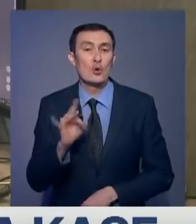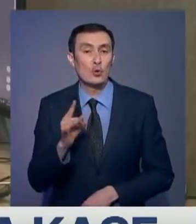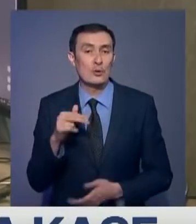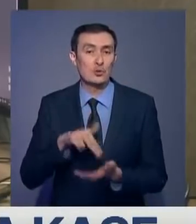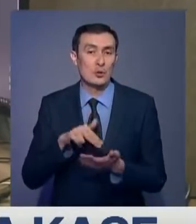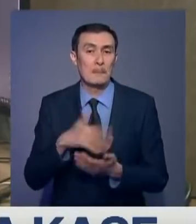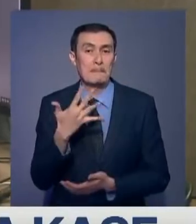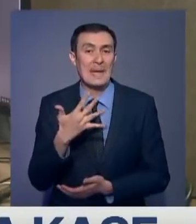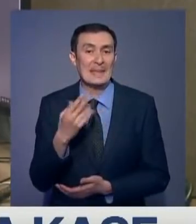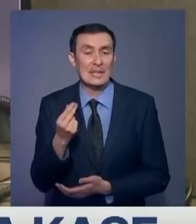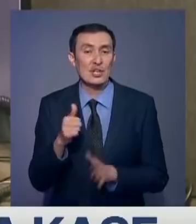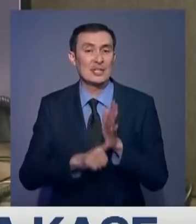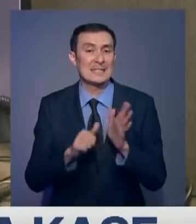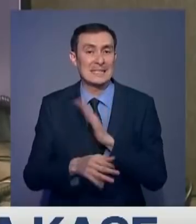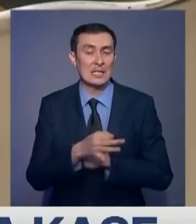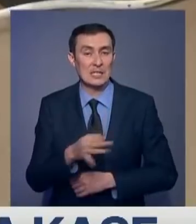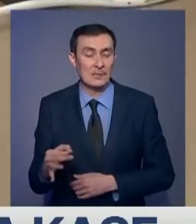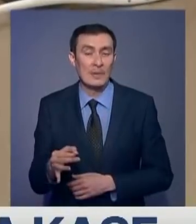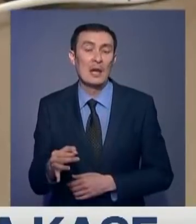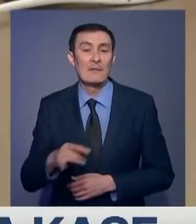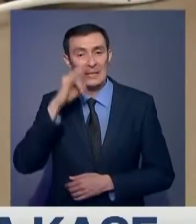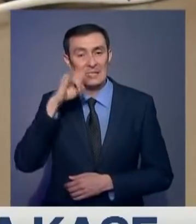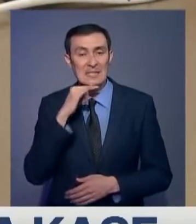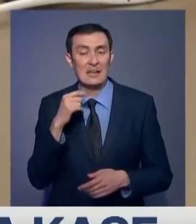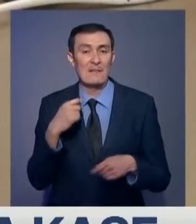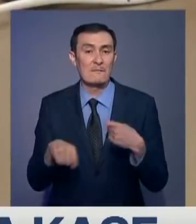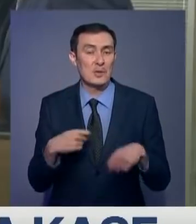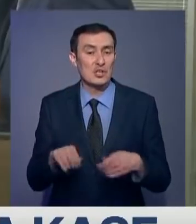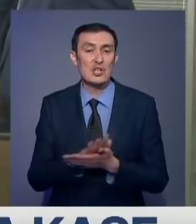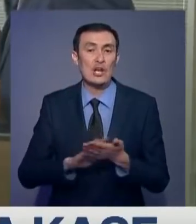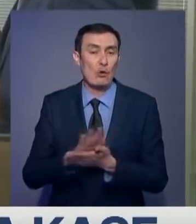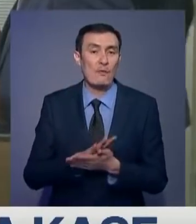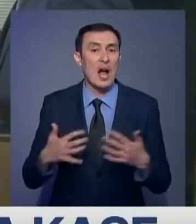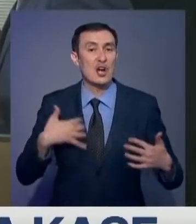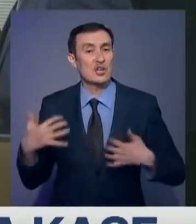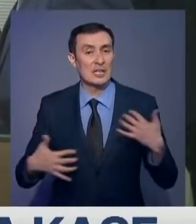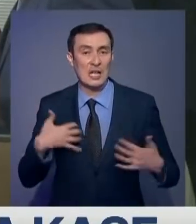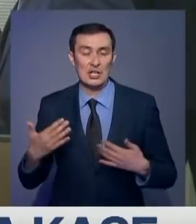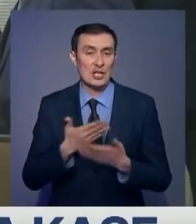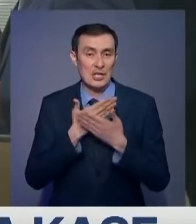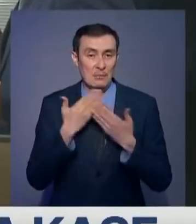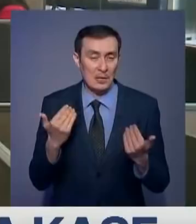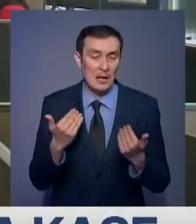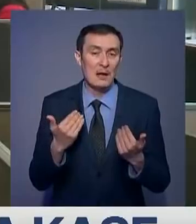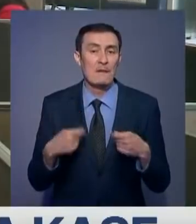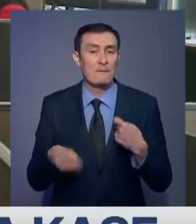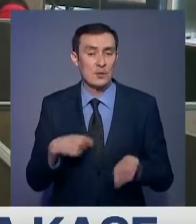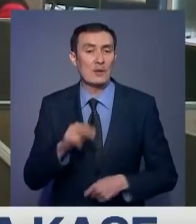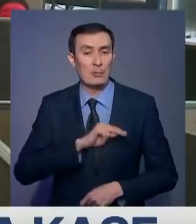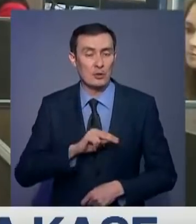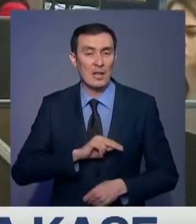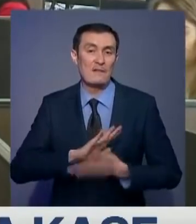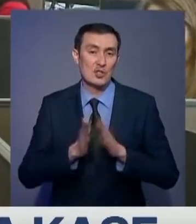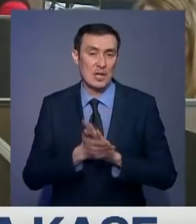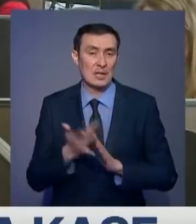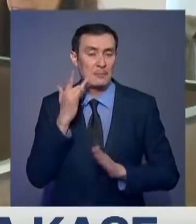стоил 5 тенге 60 тиенов. Кстати, на казахстанской фондовой бирже никакого ажиотажа не наблюдалось. Кассе работала в